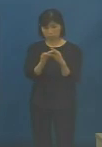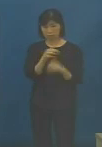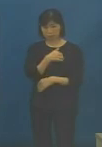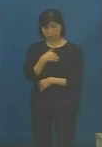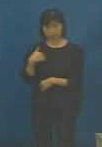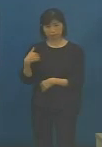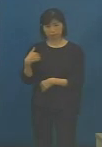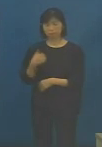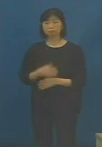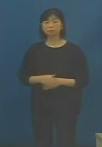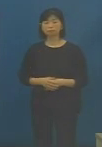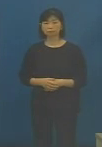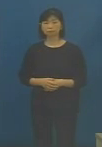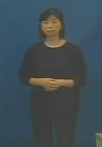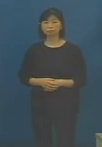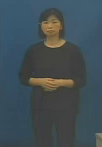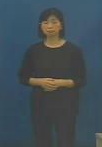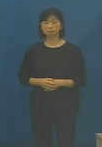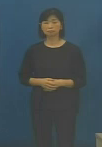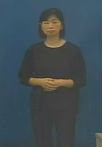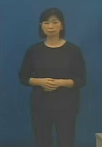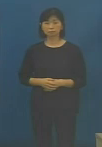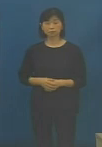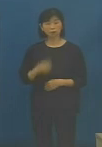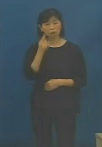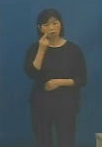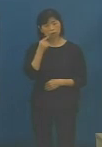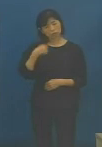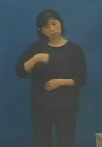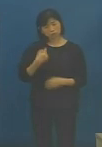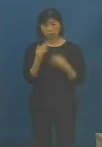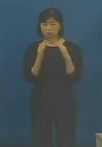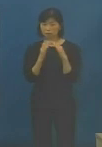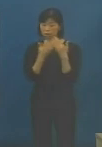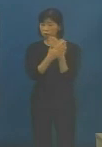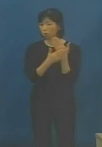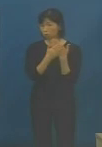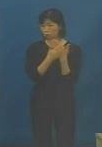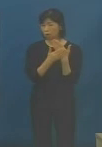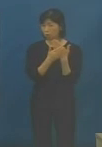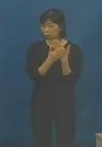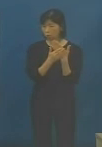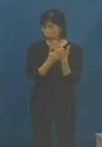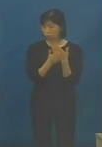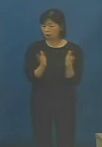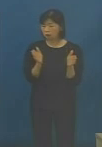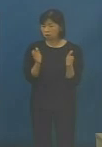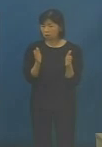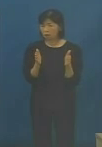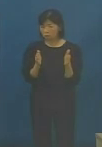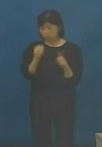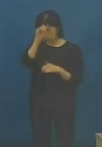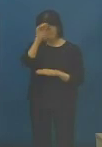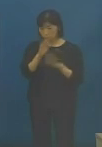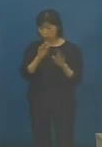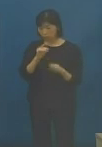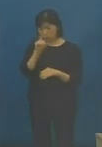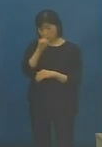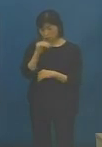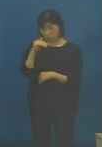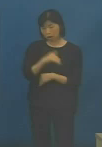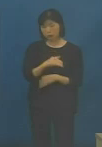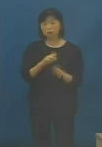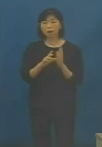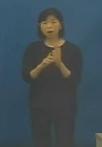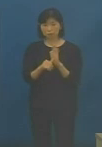。でそれで、もしご自宅で療養されていて症状が悪くなったりすれば、かかりつ